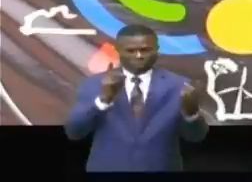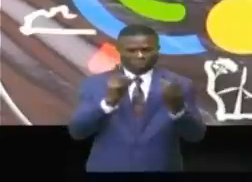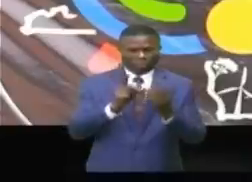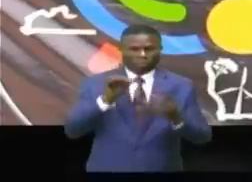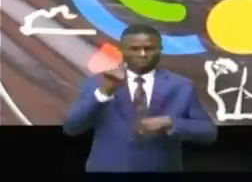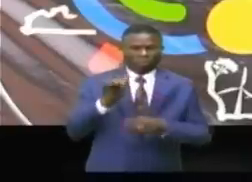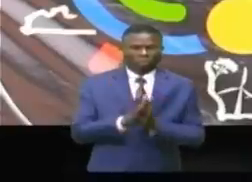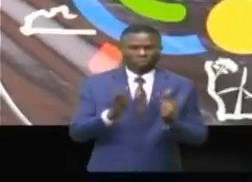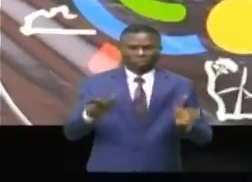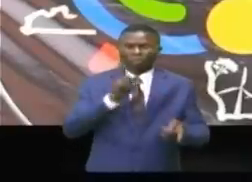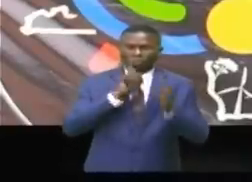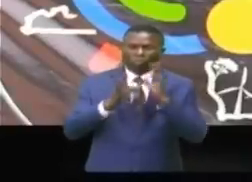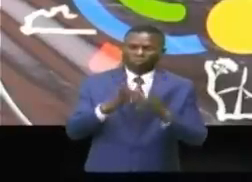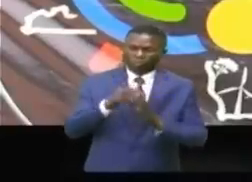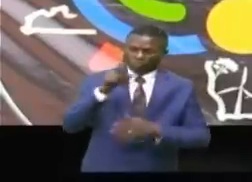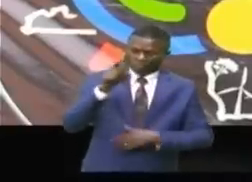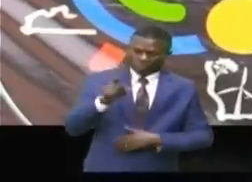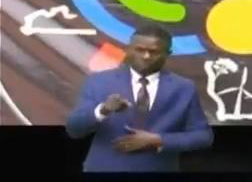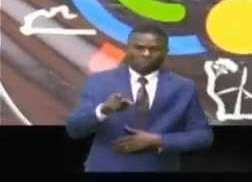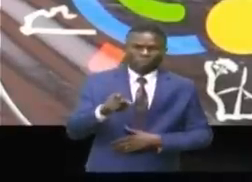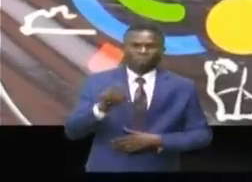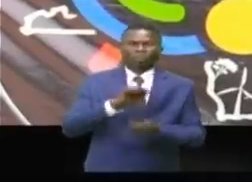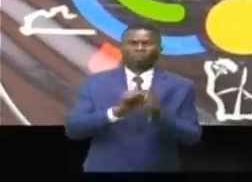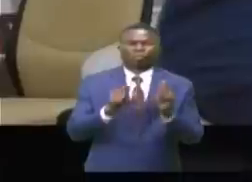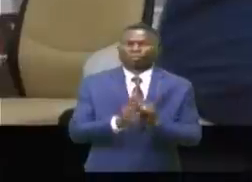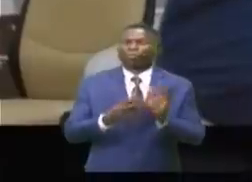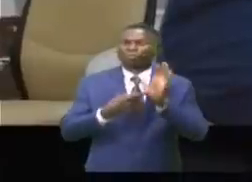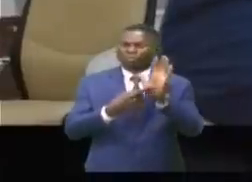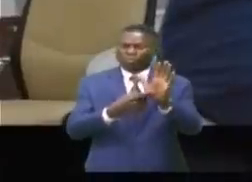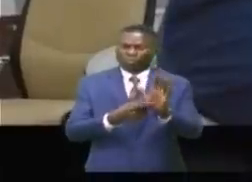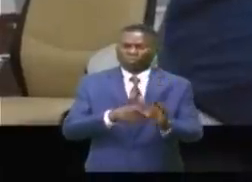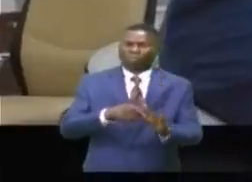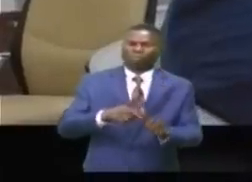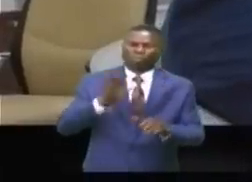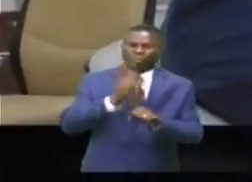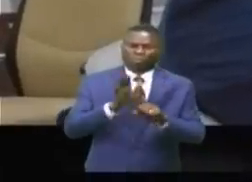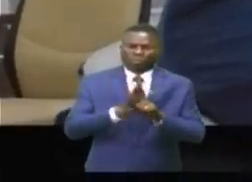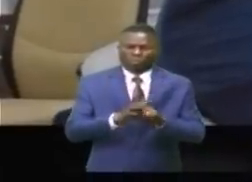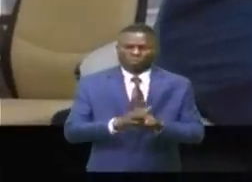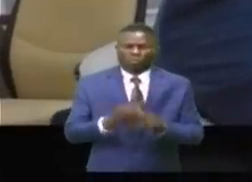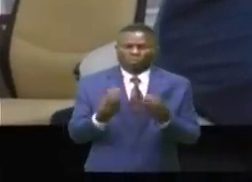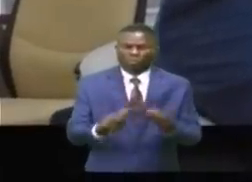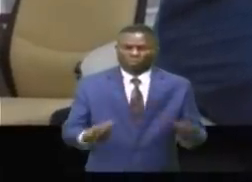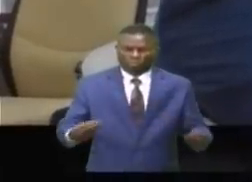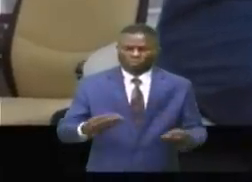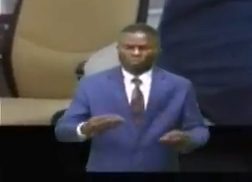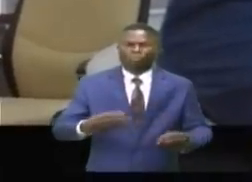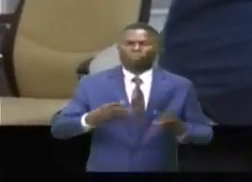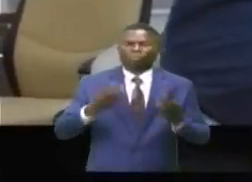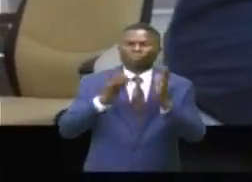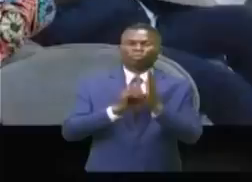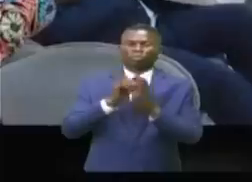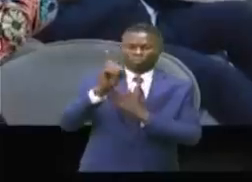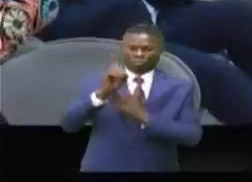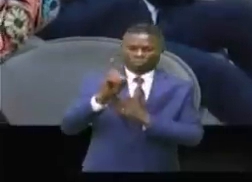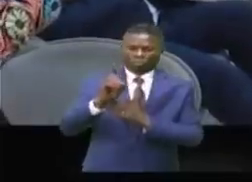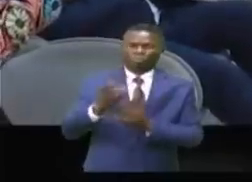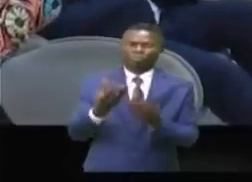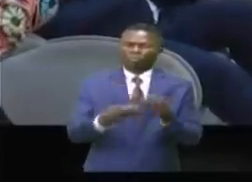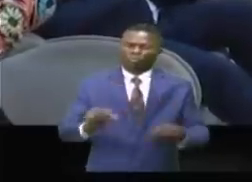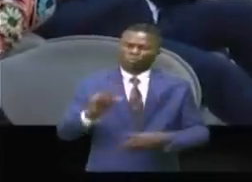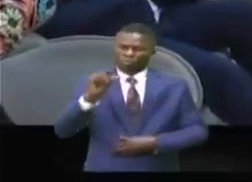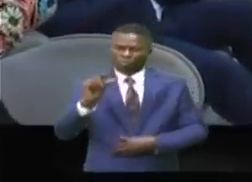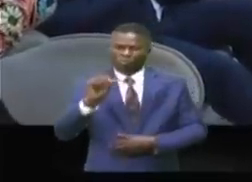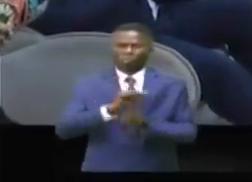et de partager ensemble avec lui pour lui montrer les voies et moyens, comment nous pouvons arriver à trouver une panacée ou ne fût-ce qu'un palliatif